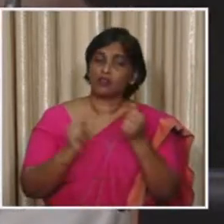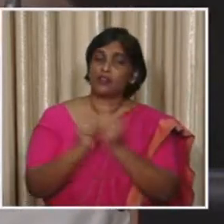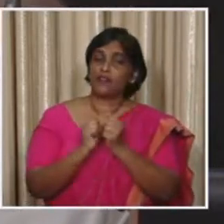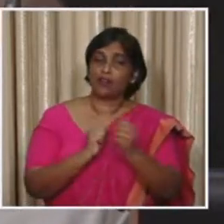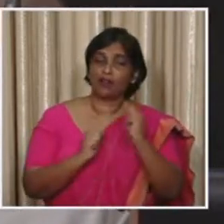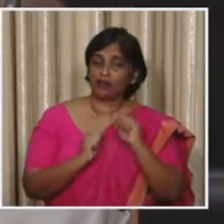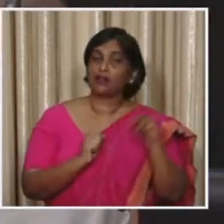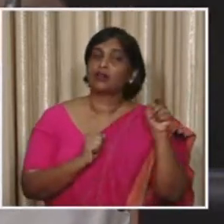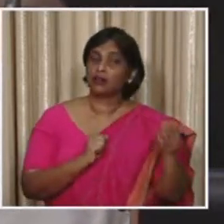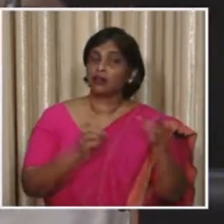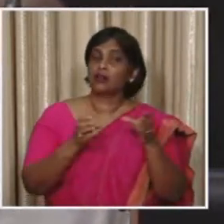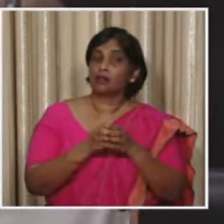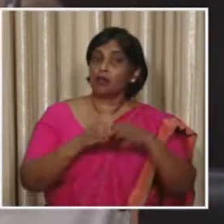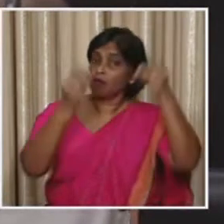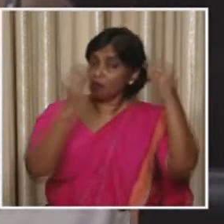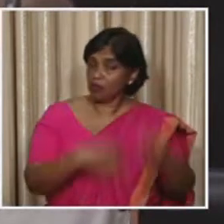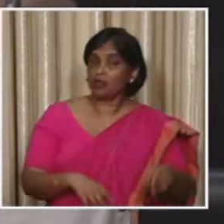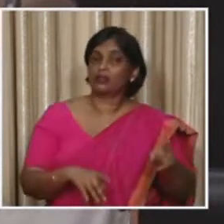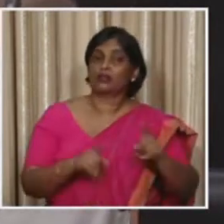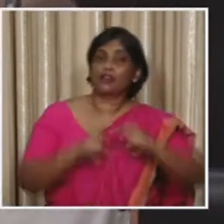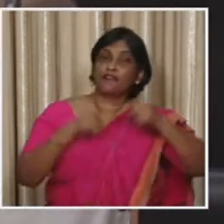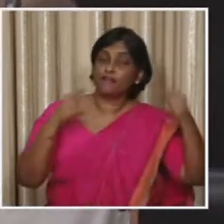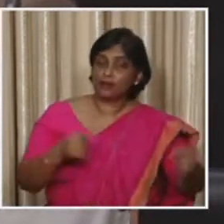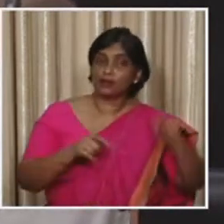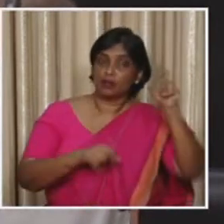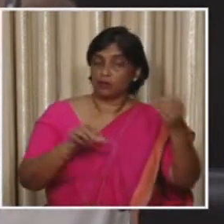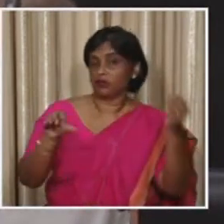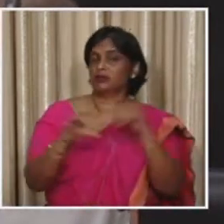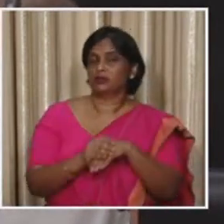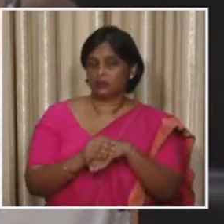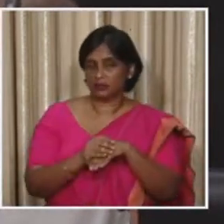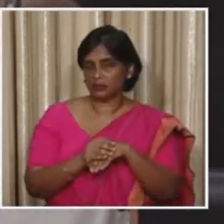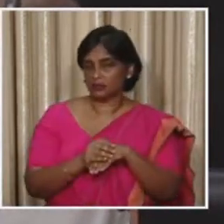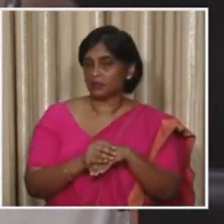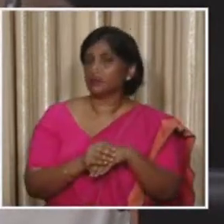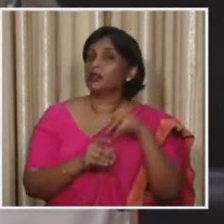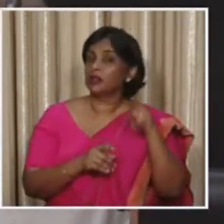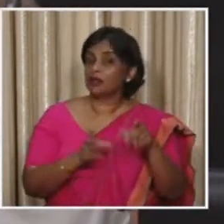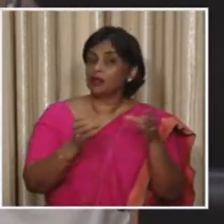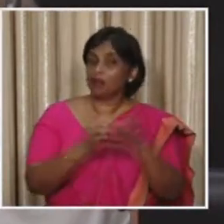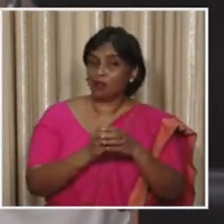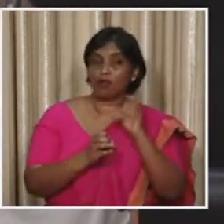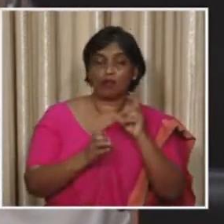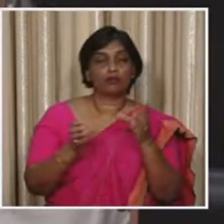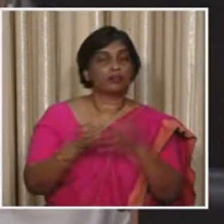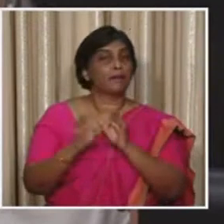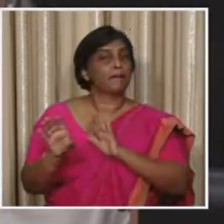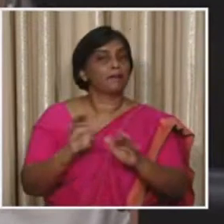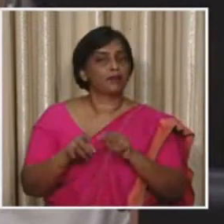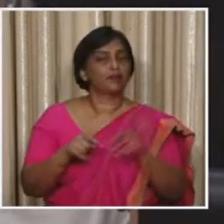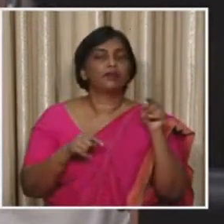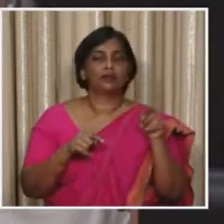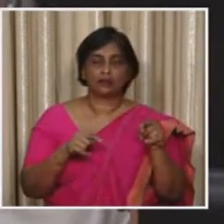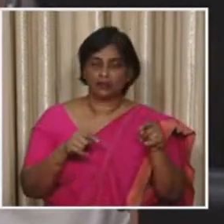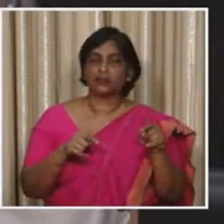කරාද කිව්වොත් එයාගේ පක්ෂේ පැරදිලා අනික විපක්ෂ මිනිහා ඇවිල්ලා එයාගේ පක්ෂේ කොංග්‍රස් එකේ පාලනය කරාට